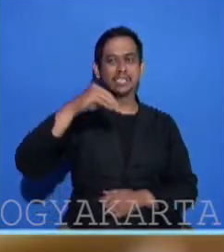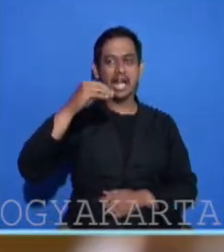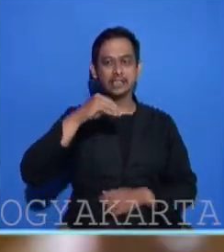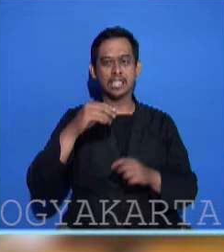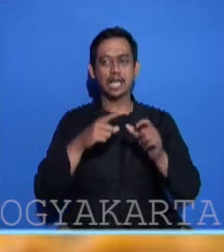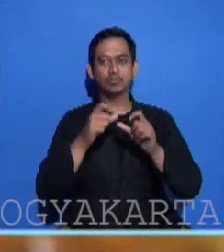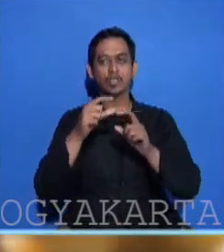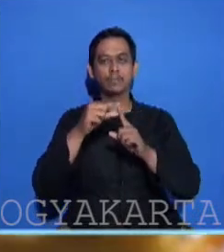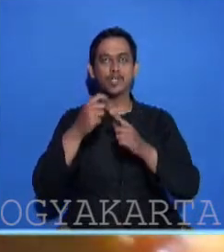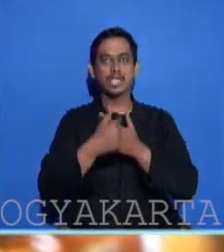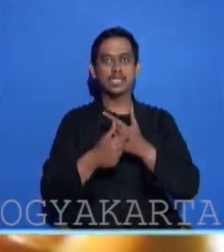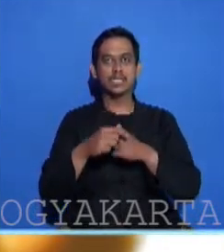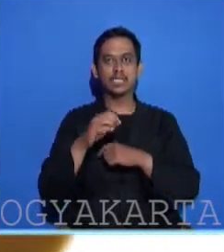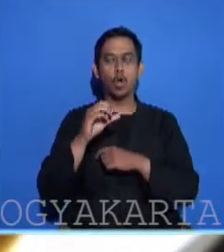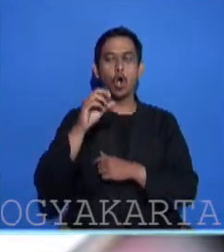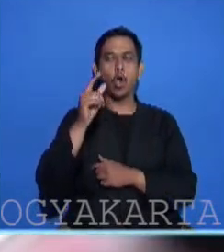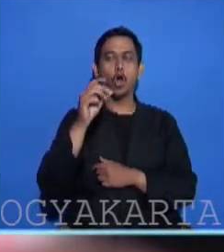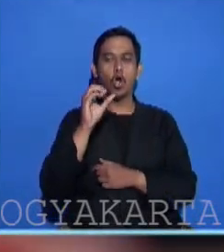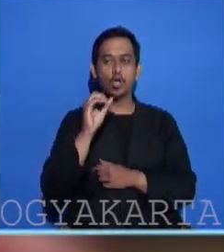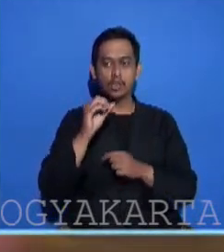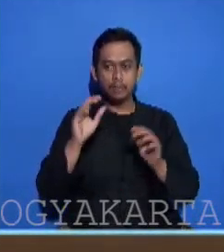berdiri sejak tahun 1970